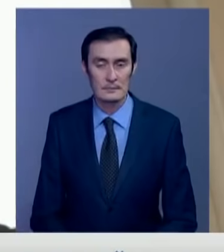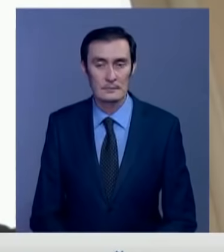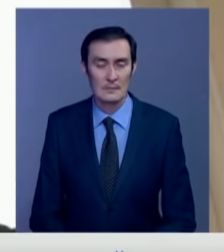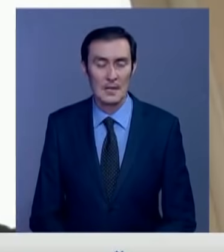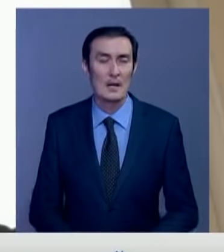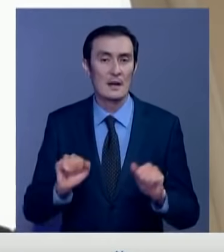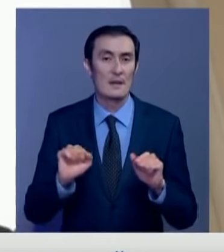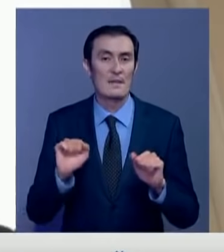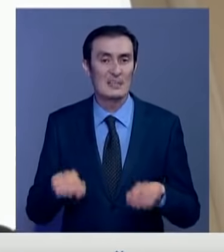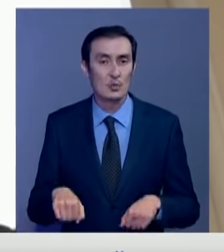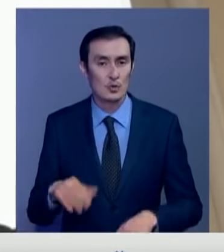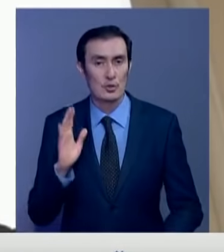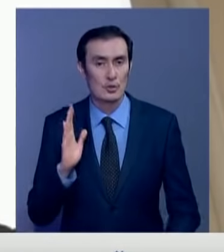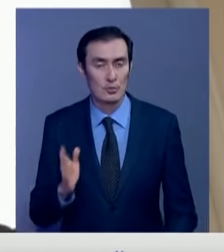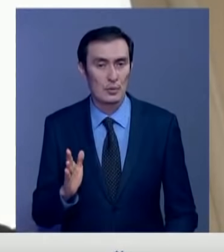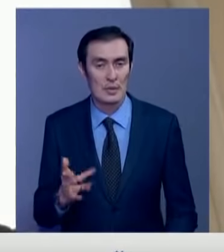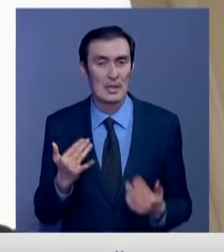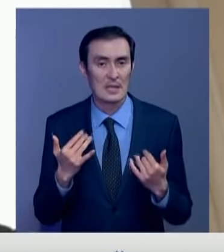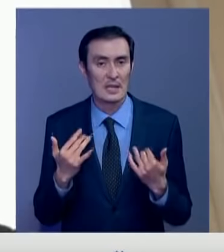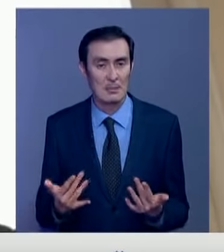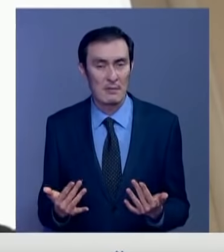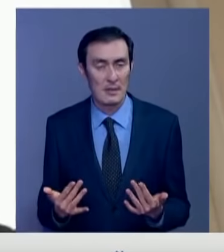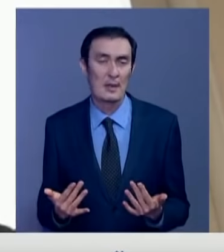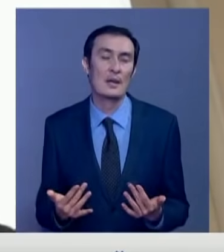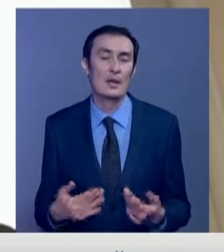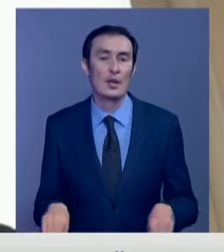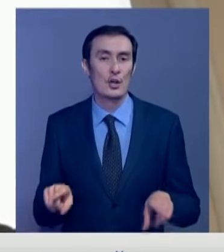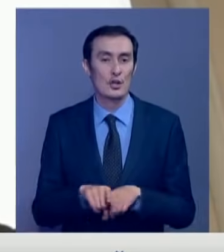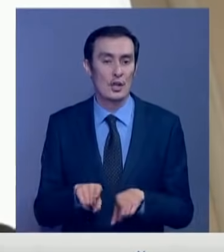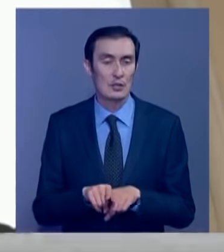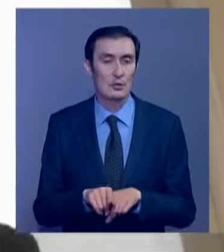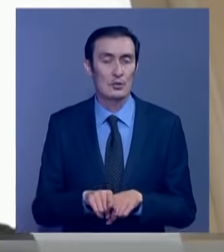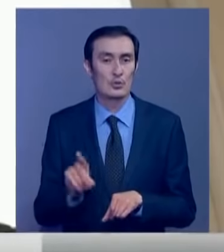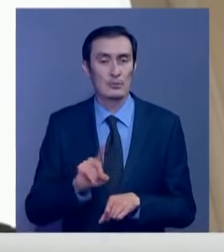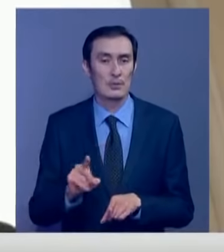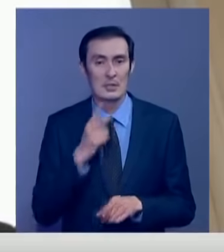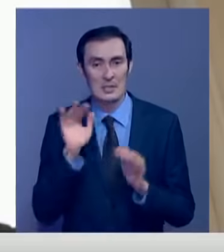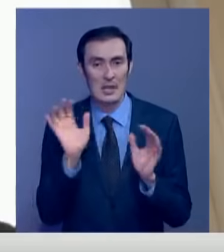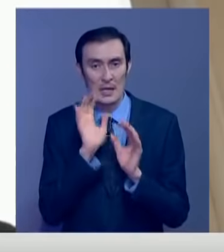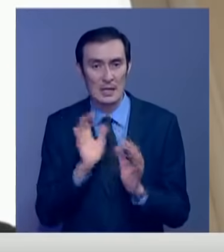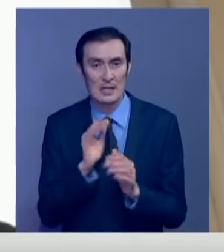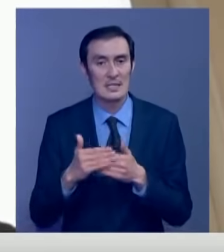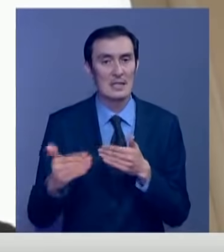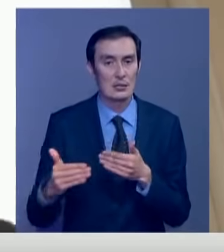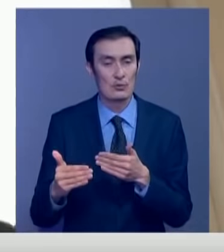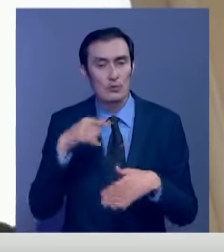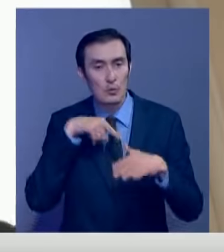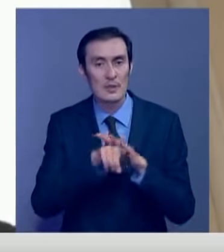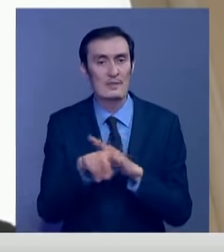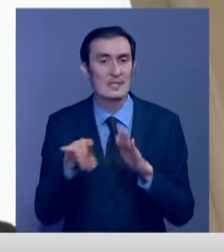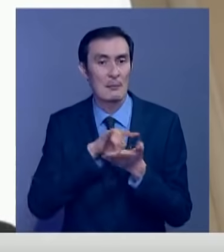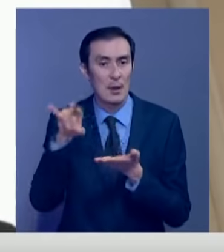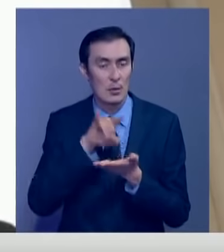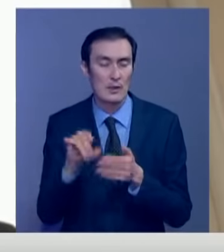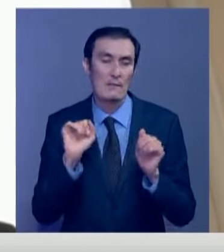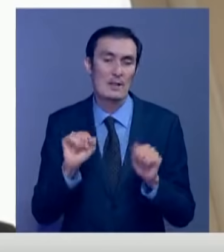день. Возможно, будет требование также социальная дистанция на борту ВС. Как это будет выглядеть? Скорее